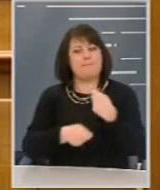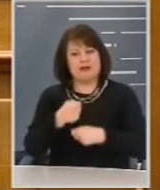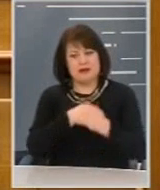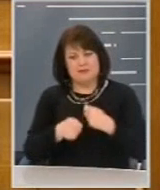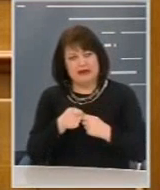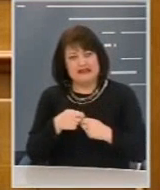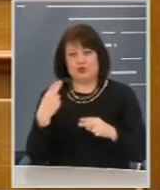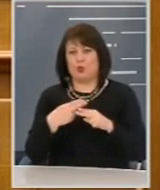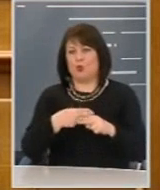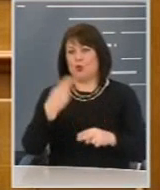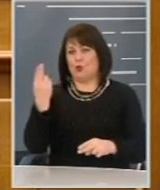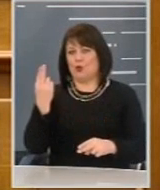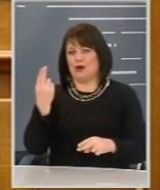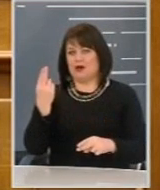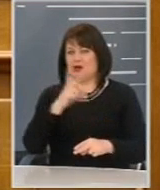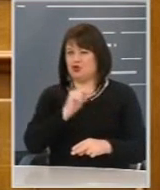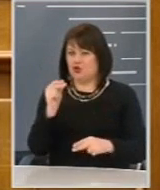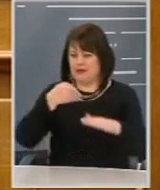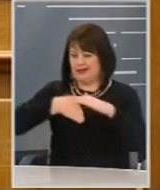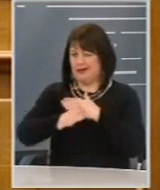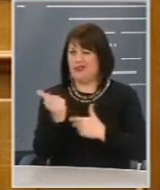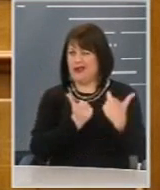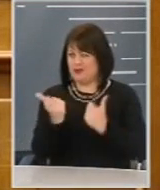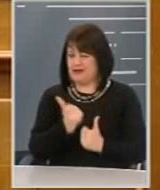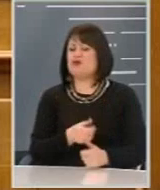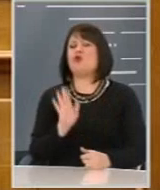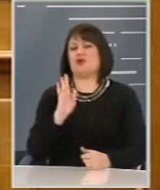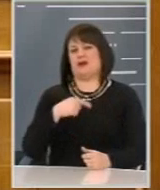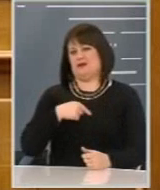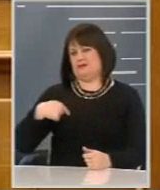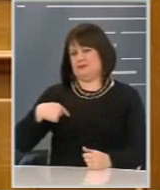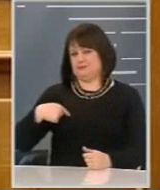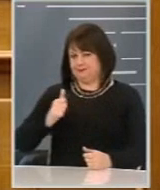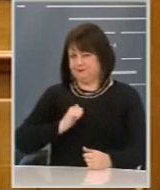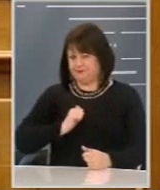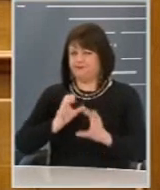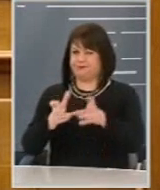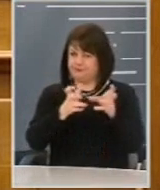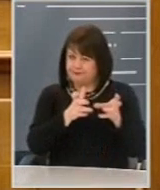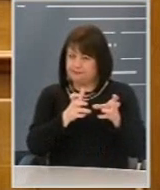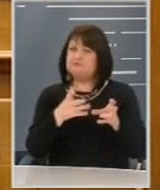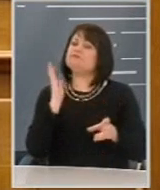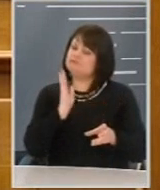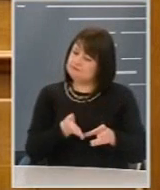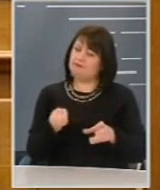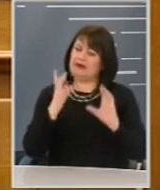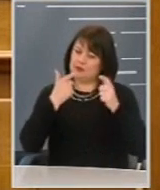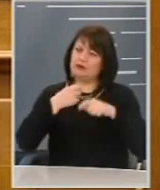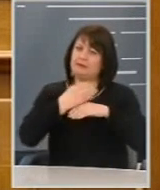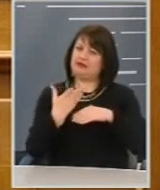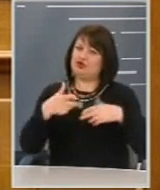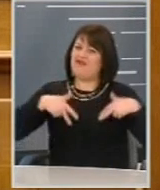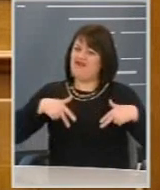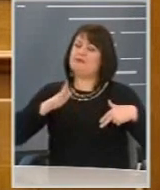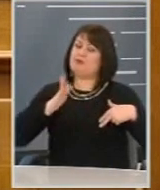μεγάλοι κι αν ήταν, δεν είχαν την ίδια πρόσβαση στα δάνεια. Οι καναλάρχες, ελέον Νέας Δημοκρατίας και ΠΑΣΟΚ, είχαν. Και βέβαια